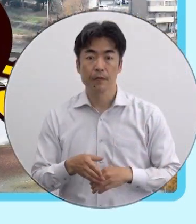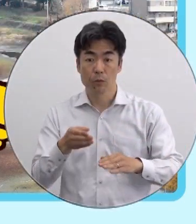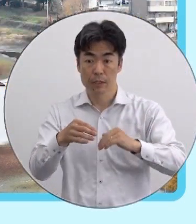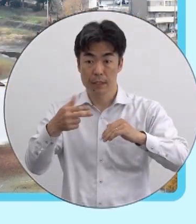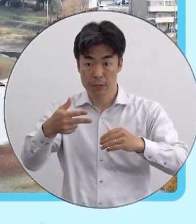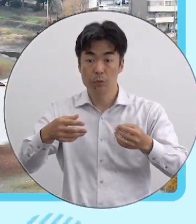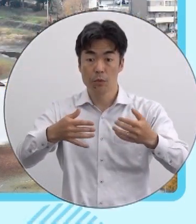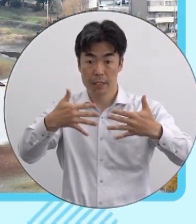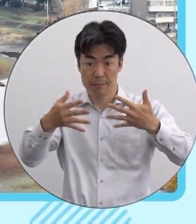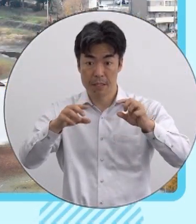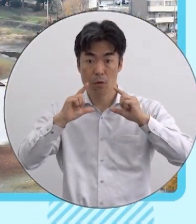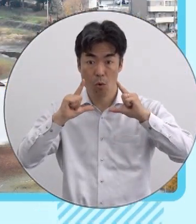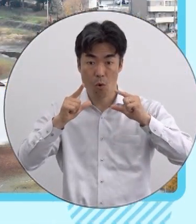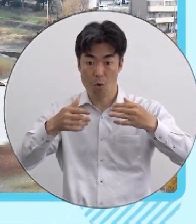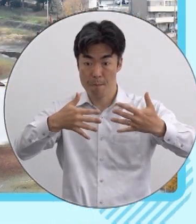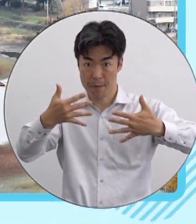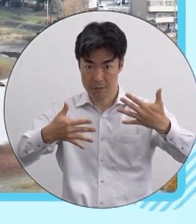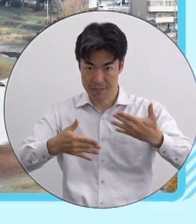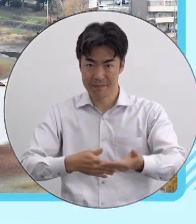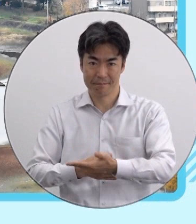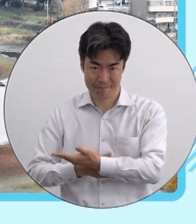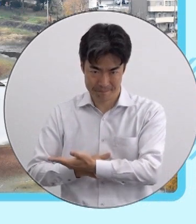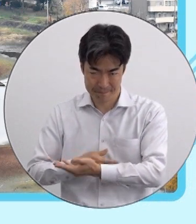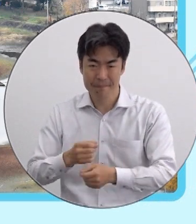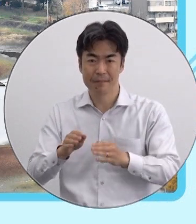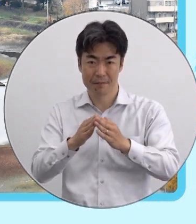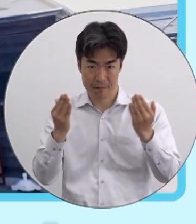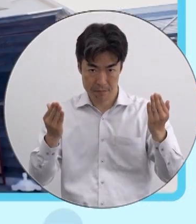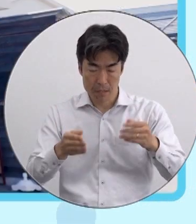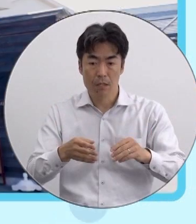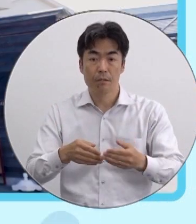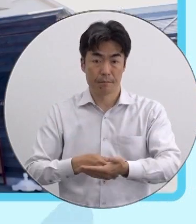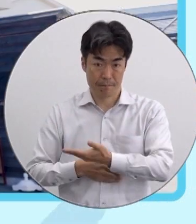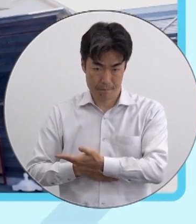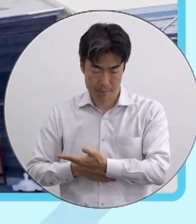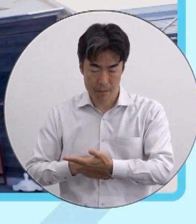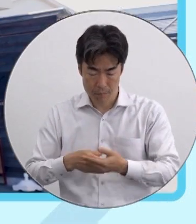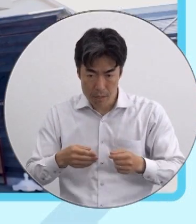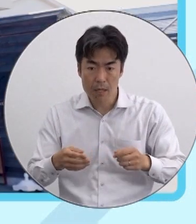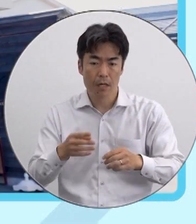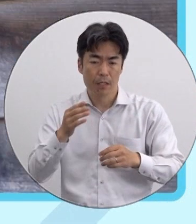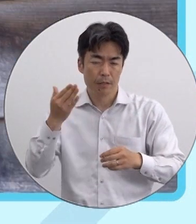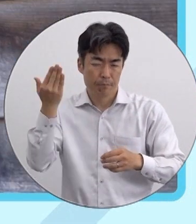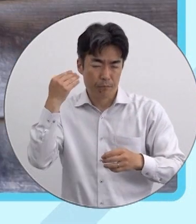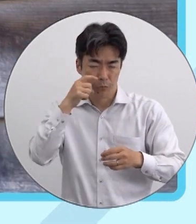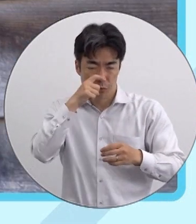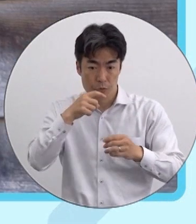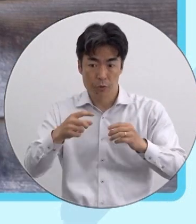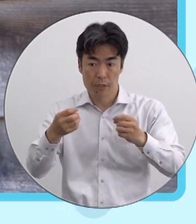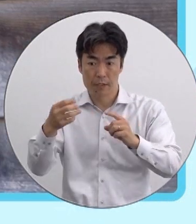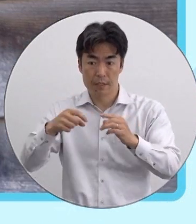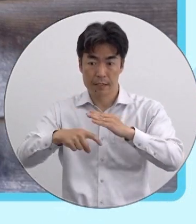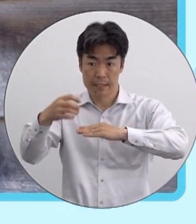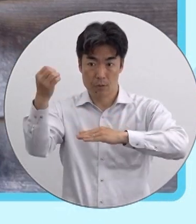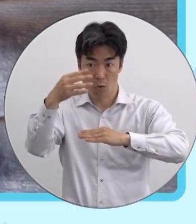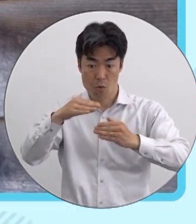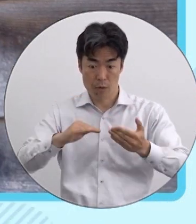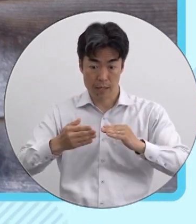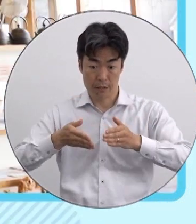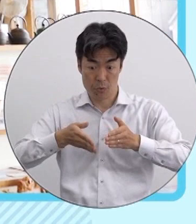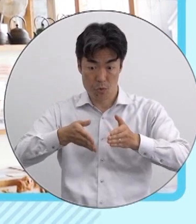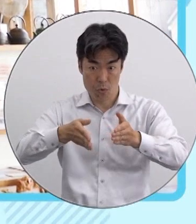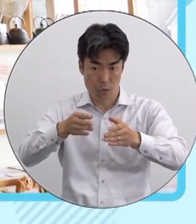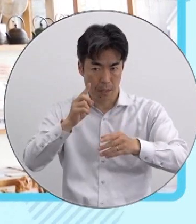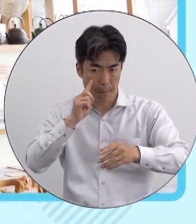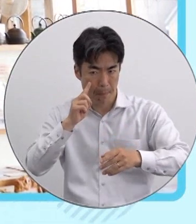越谷市のテレビ広報番組越谷コレクション、越コレディスカバリーでは旧日光街道でひときわ目立っている